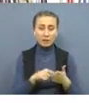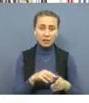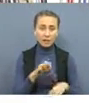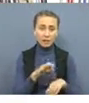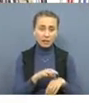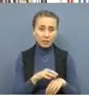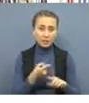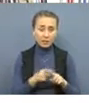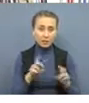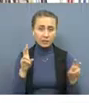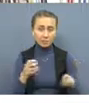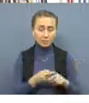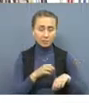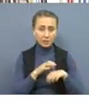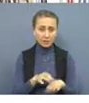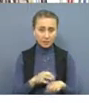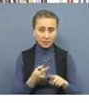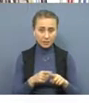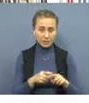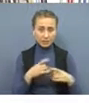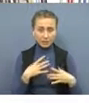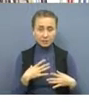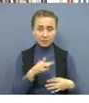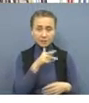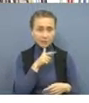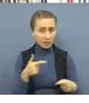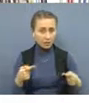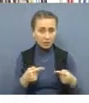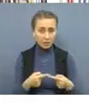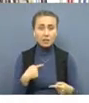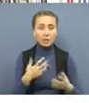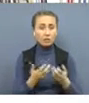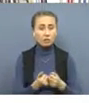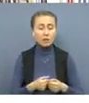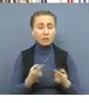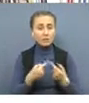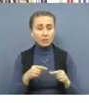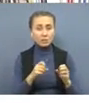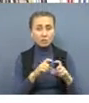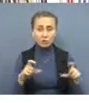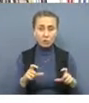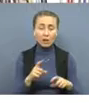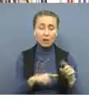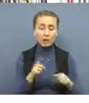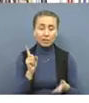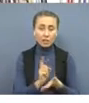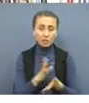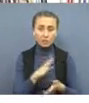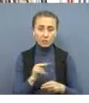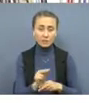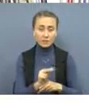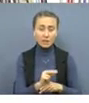поэтому проведение декады – своевременная мера. Я считаю, что в организациях, школах родители должны ставить на первое место воспитание